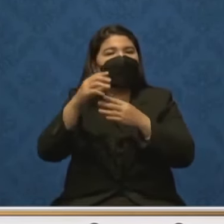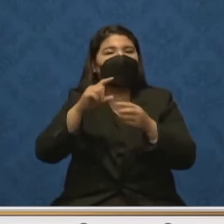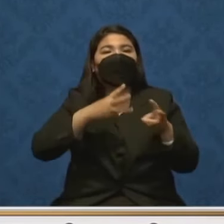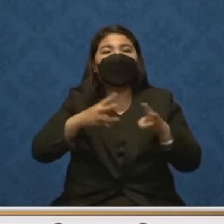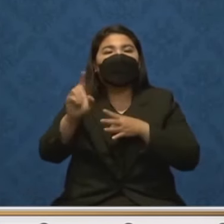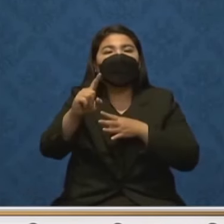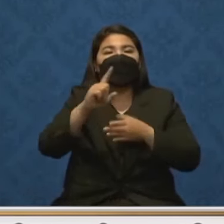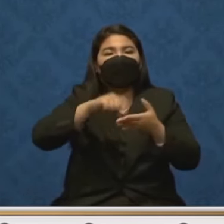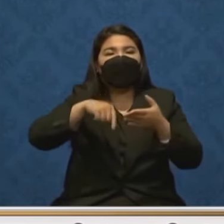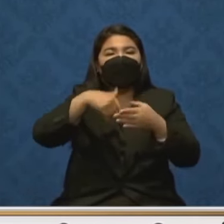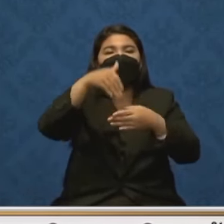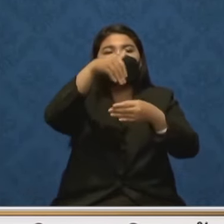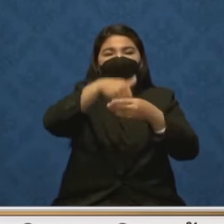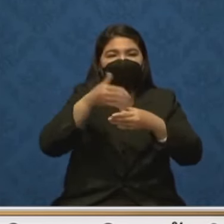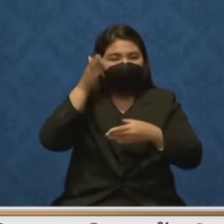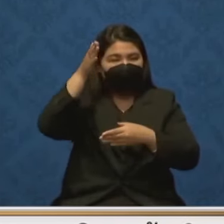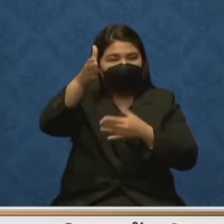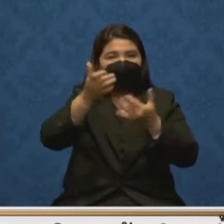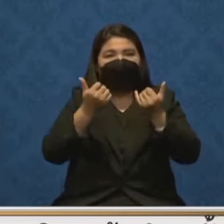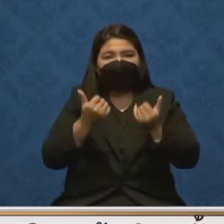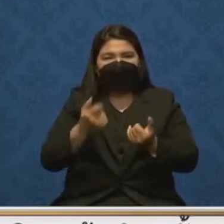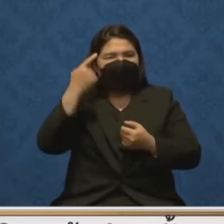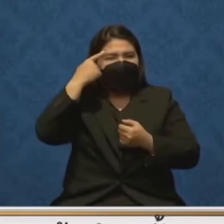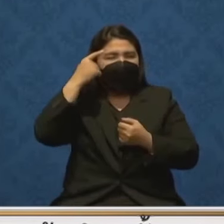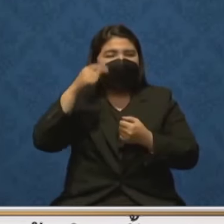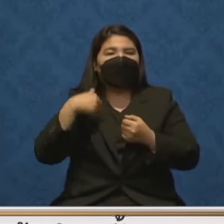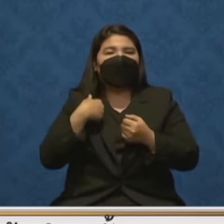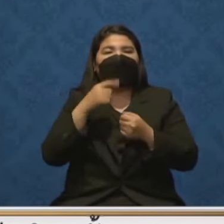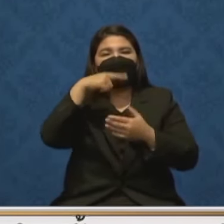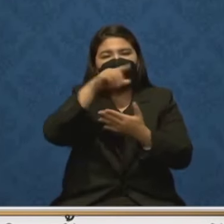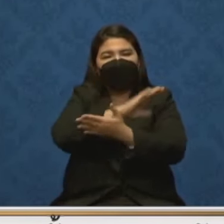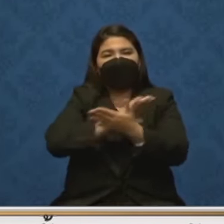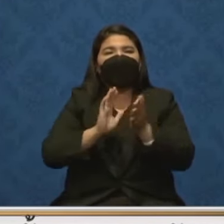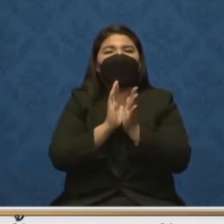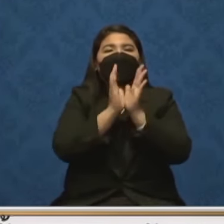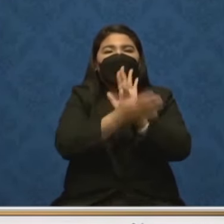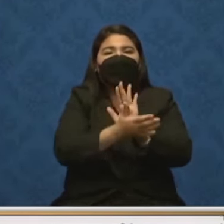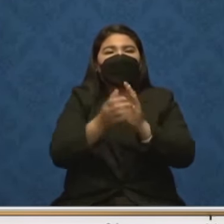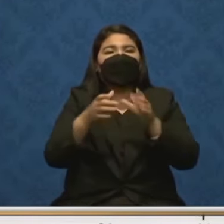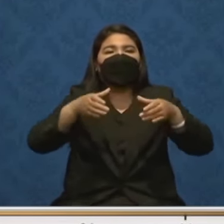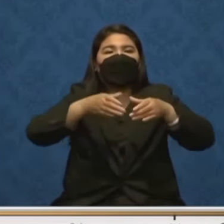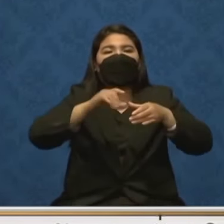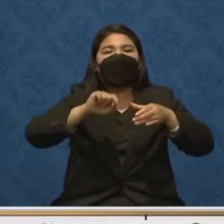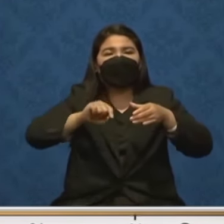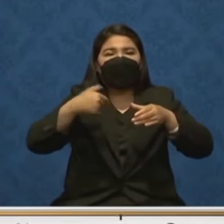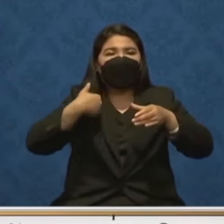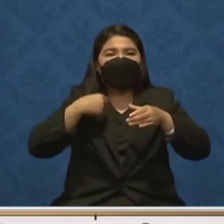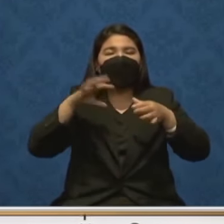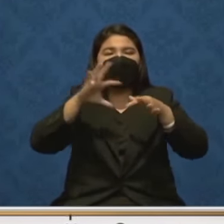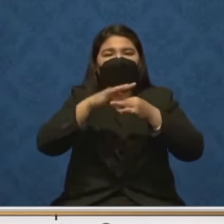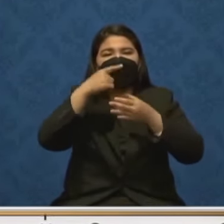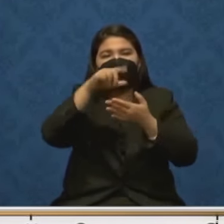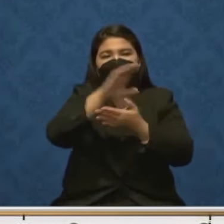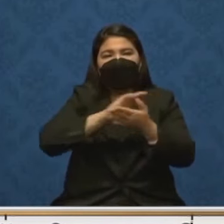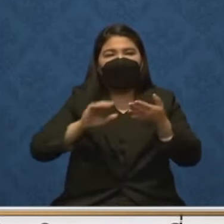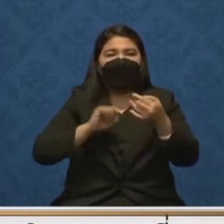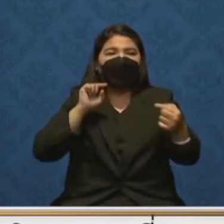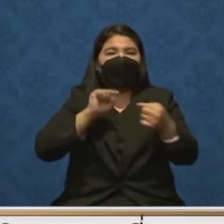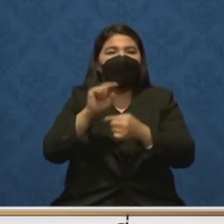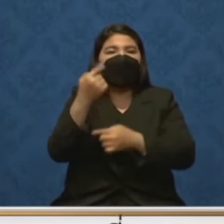หน้าค่ะคือความหวังที่เราจะเปลี่ยนประเทศเพราะฉะนั้นองค์กรที่เกี่ยวข้องกับการเลือกตั้งโดยตรงคือกกตดิฉันจะขอพูดถึง